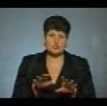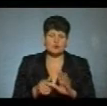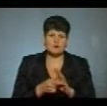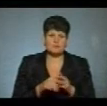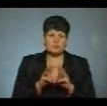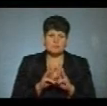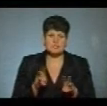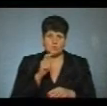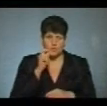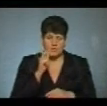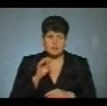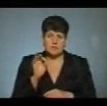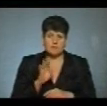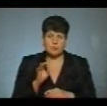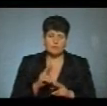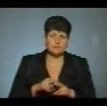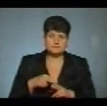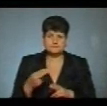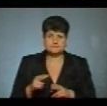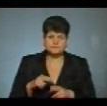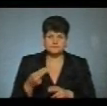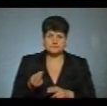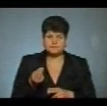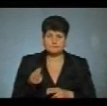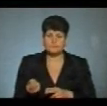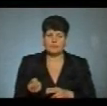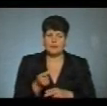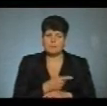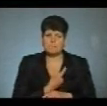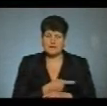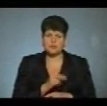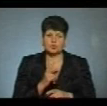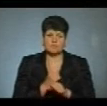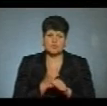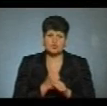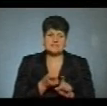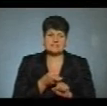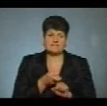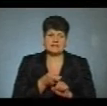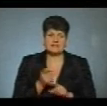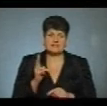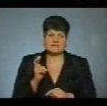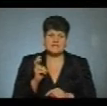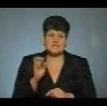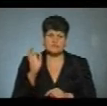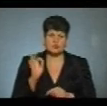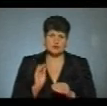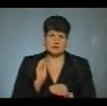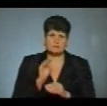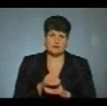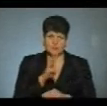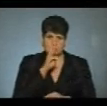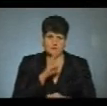міністрів України про відшкодування медикам, які працюють з ковід-інфекцією, це 200% надбавка до